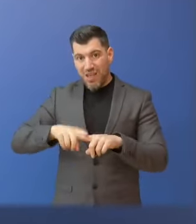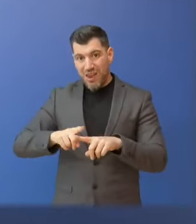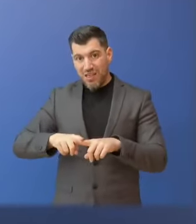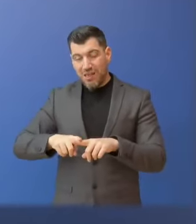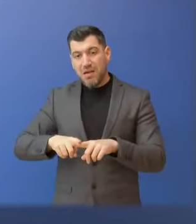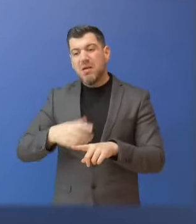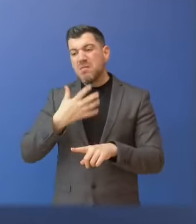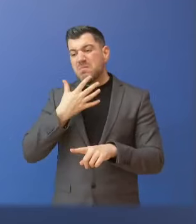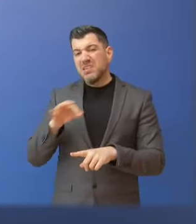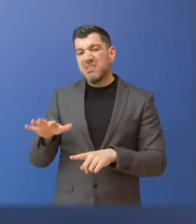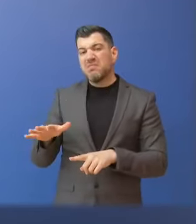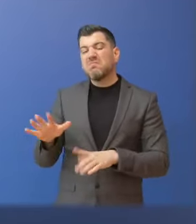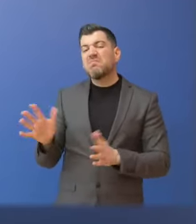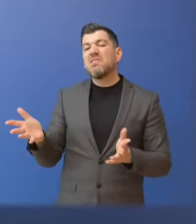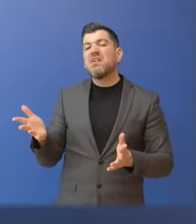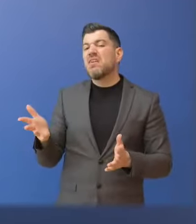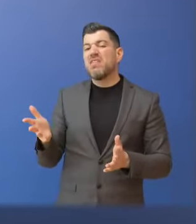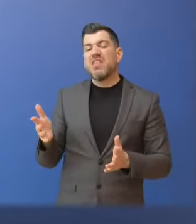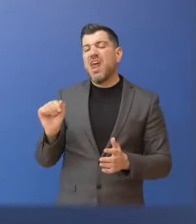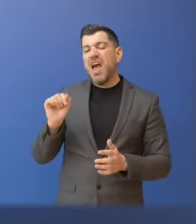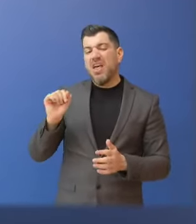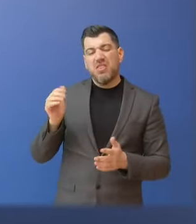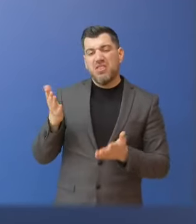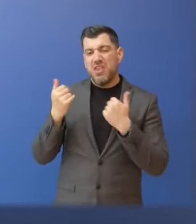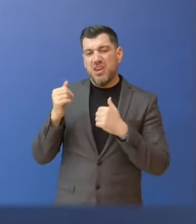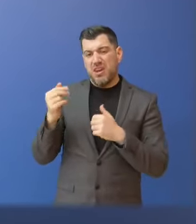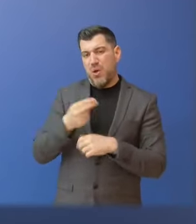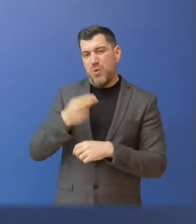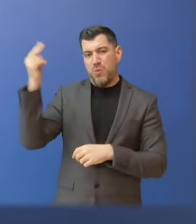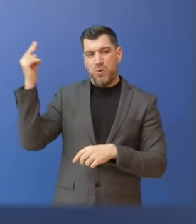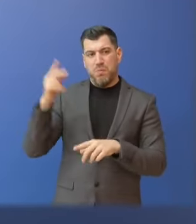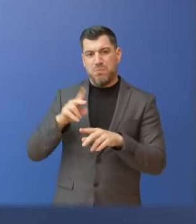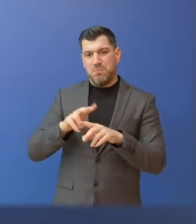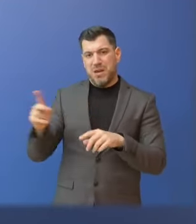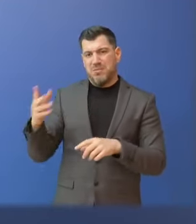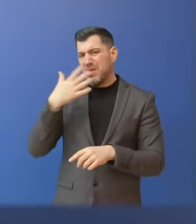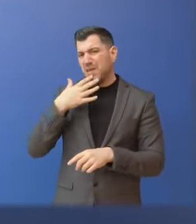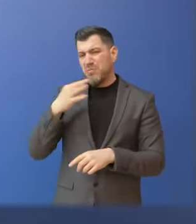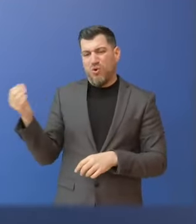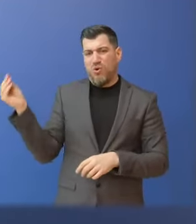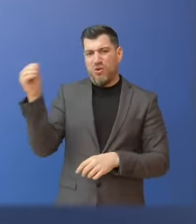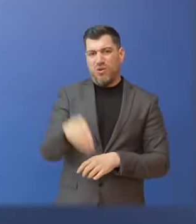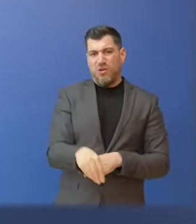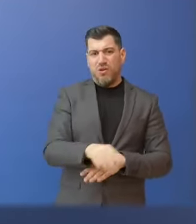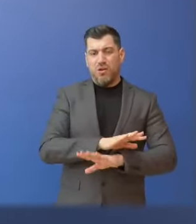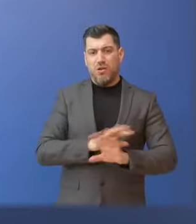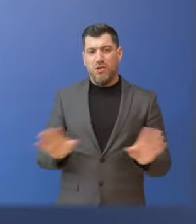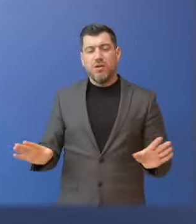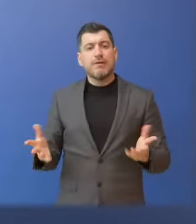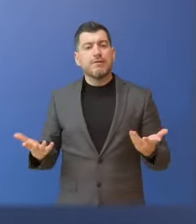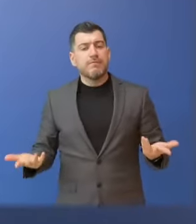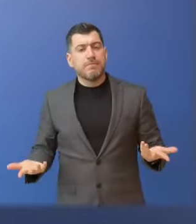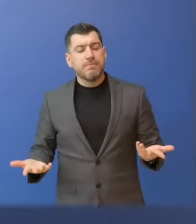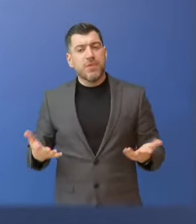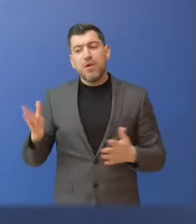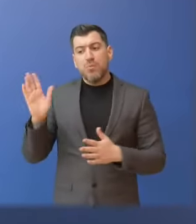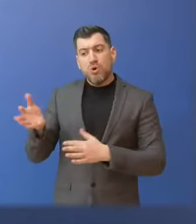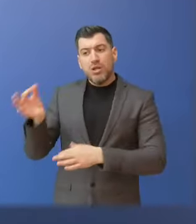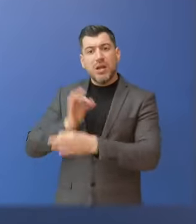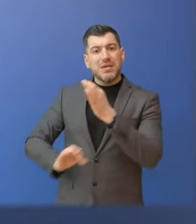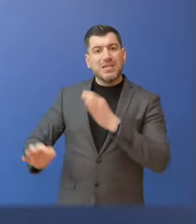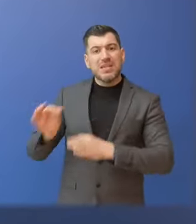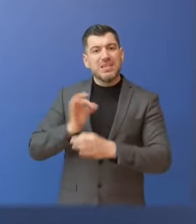από μέτρια έως άγνωστα μπορείτε να μας εξηγήσετε αυτή την ας την πω αντινομία στην